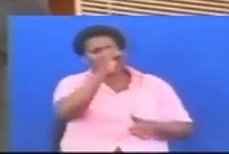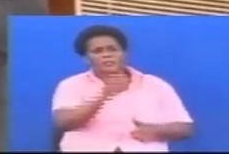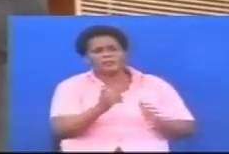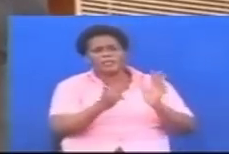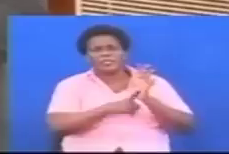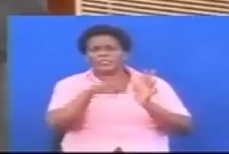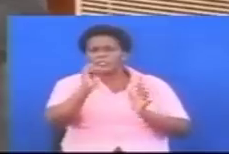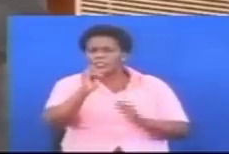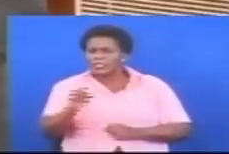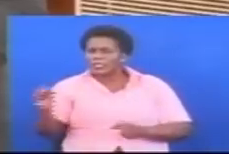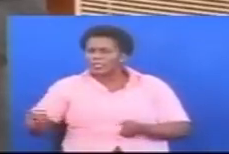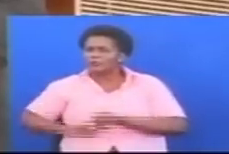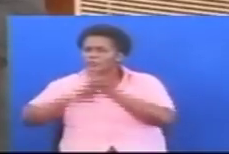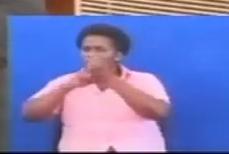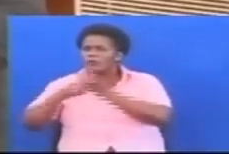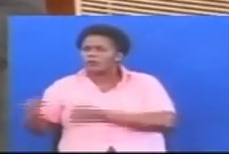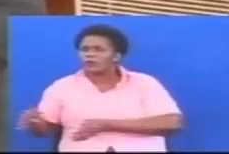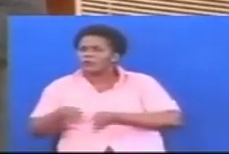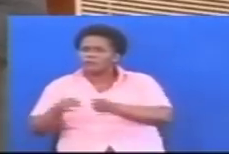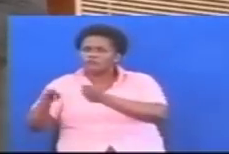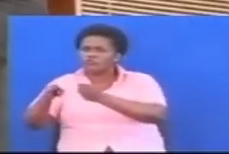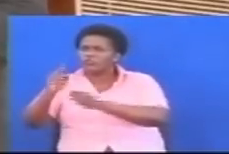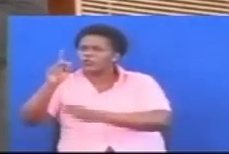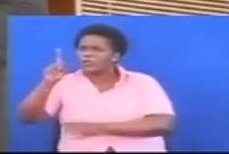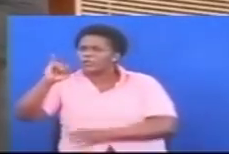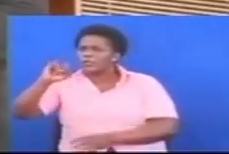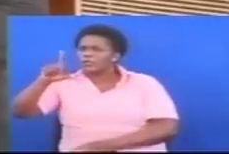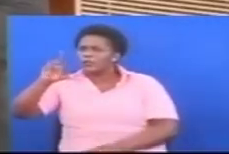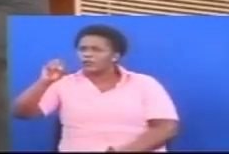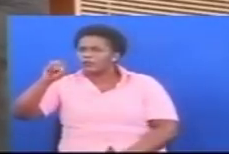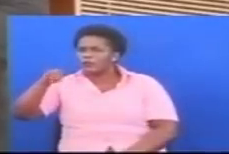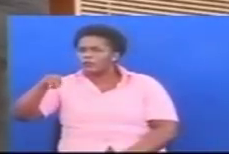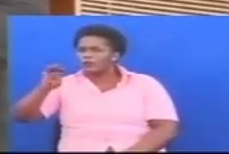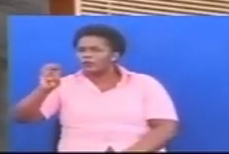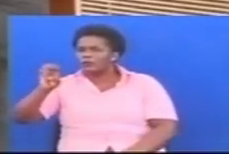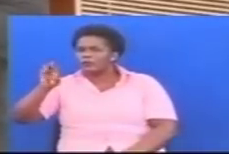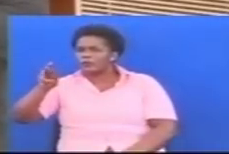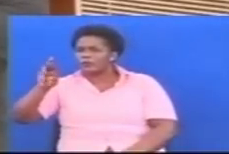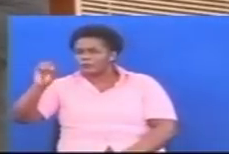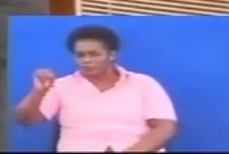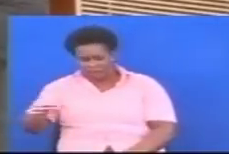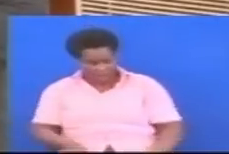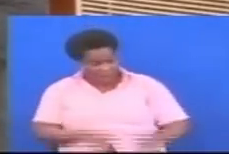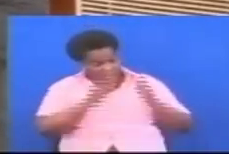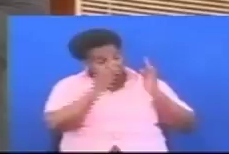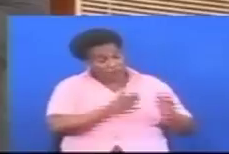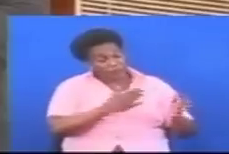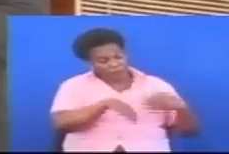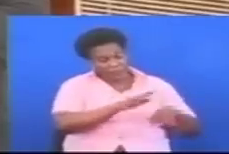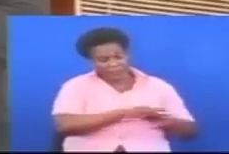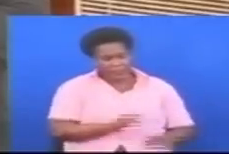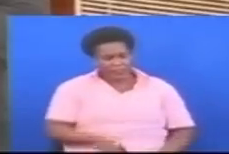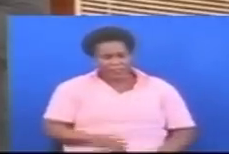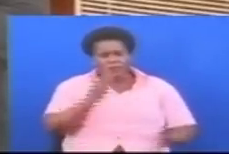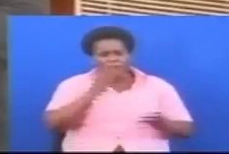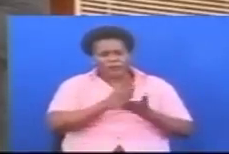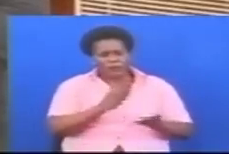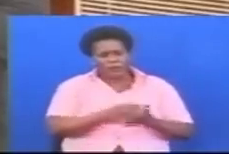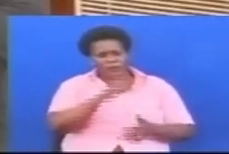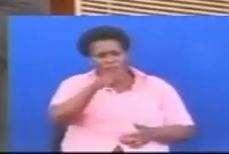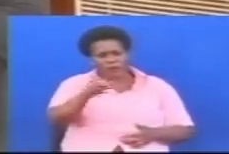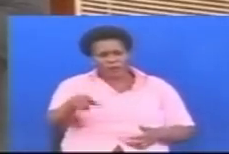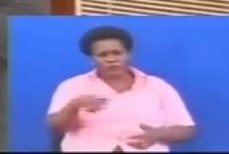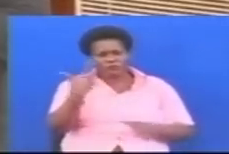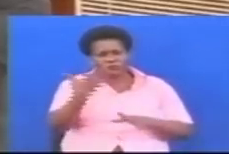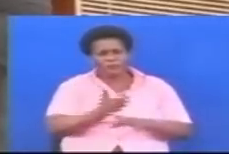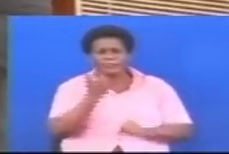Kilombero, hususan bonde la mto Kilombero. Mheshimiwa Mwenyekiti, ni dhahiri uwezekano wa Tanzania kupata umeme wa maji kwa bei